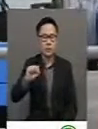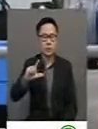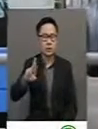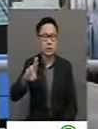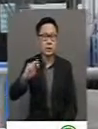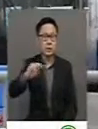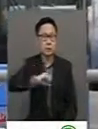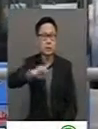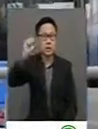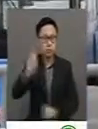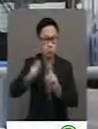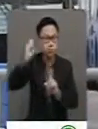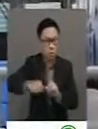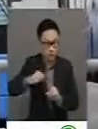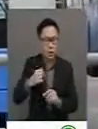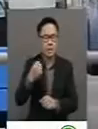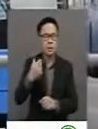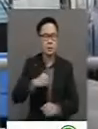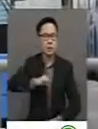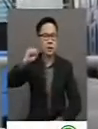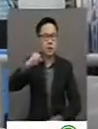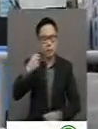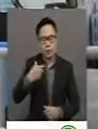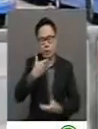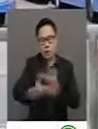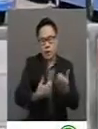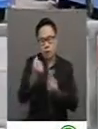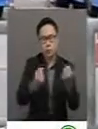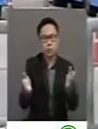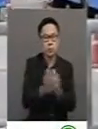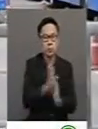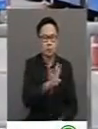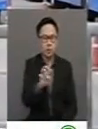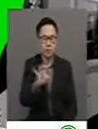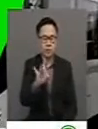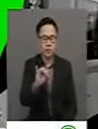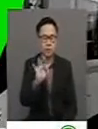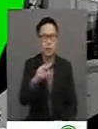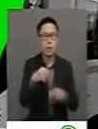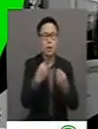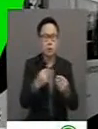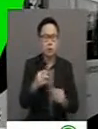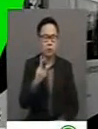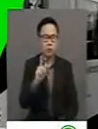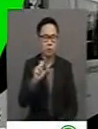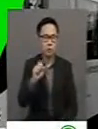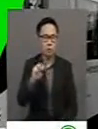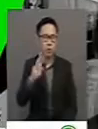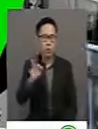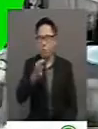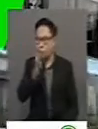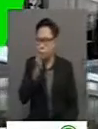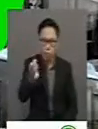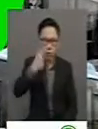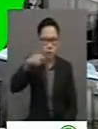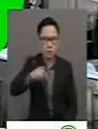ถโดยสารเชื้อเพลิงก๊าซธรรมชาติจำนวน489คันให้กับขสมกได้ยื่นฟ้องคดีต่อศ